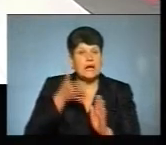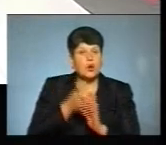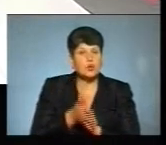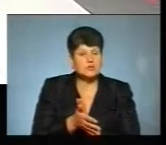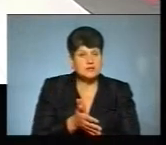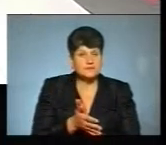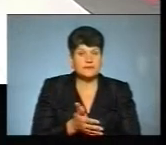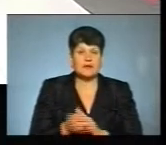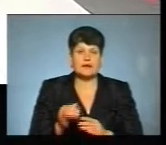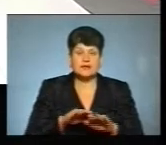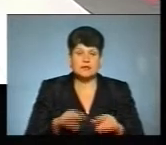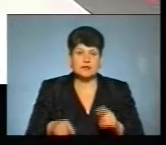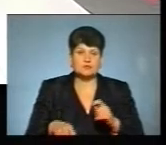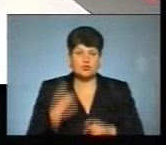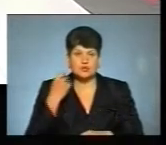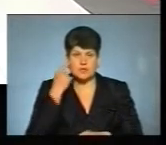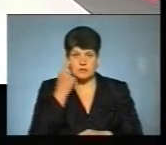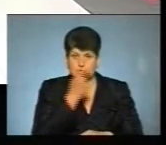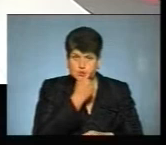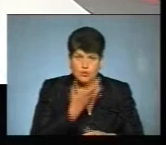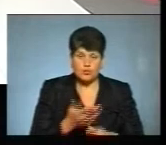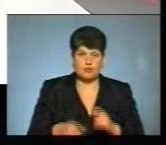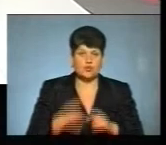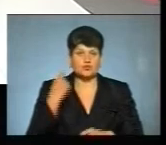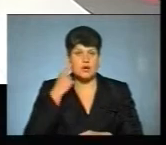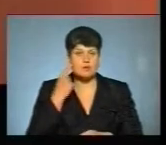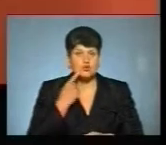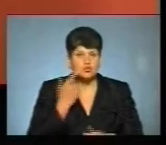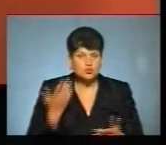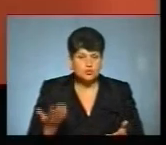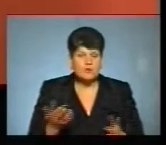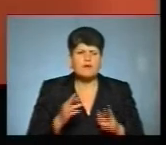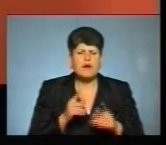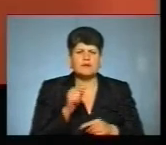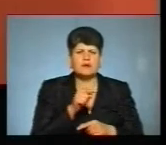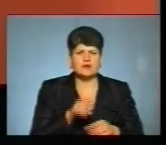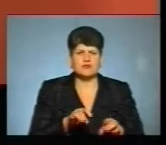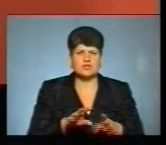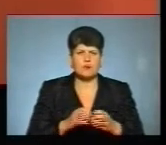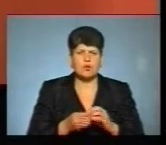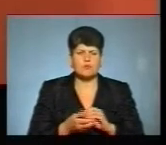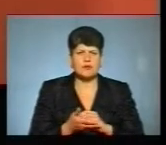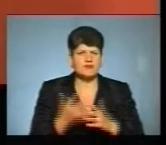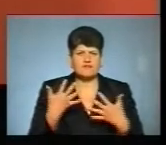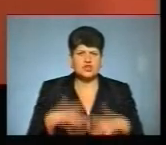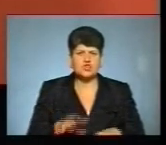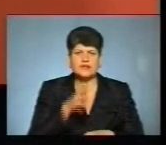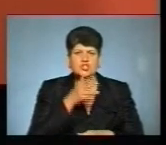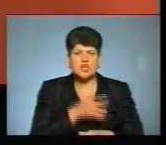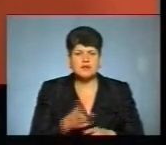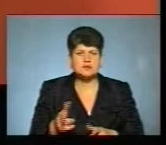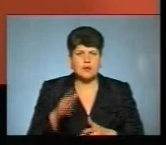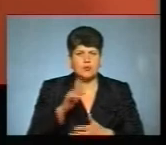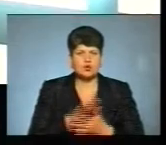тобто діти з порушеннями зору, з порушеннями слуху, як для них вирішити цю проблему і не втрачати час і